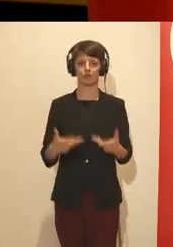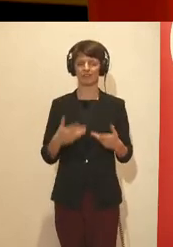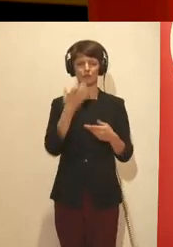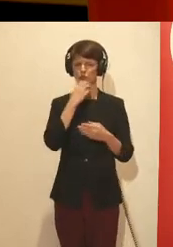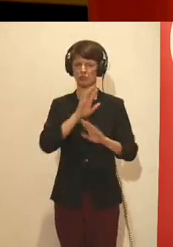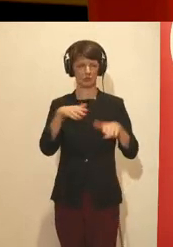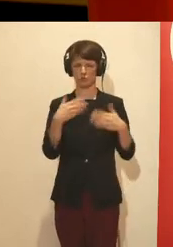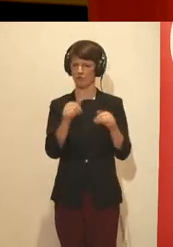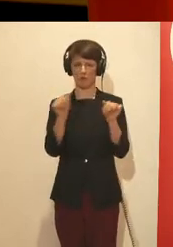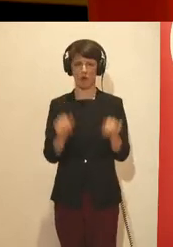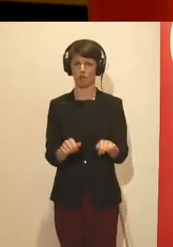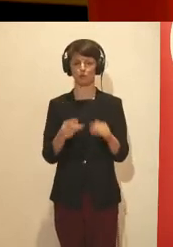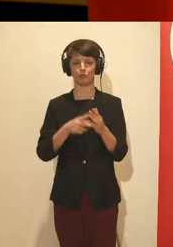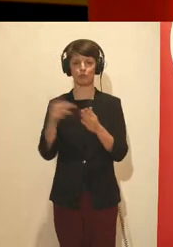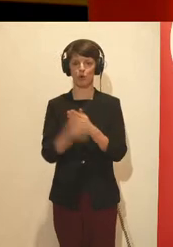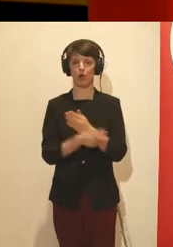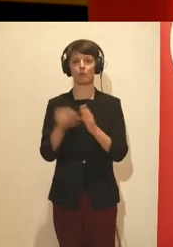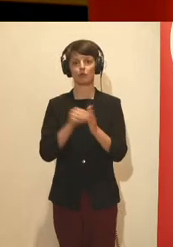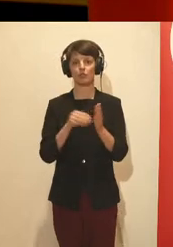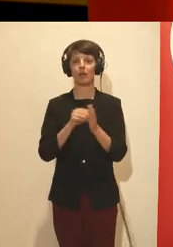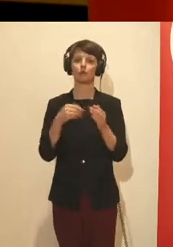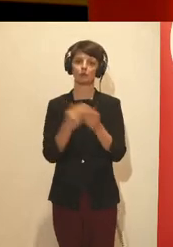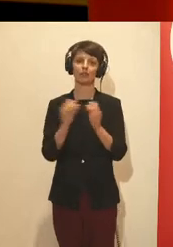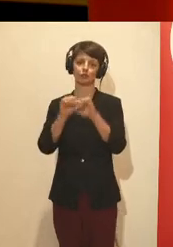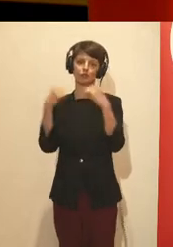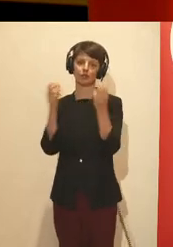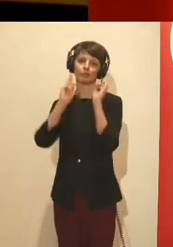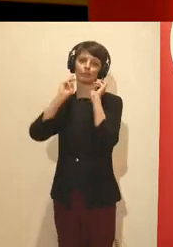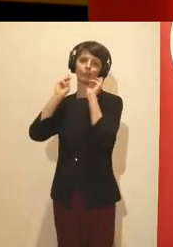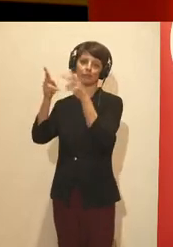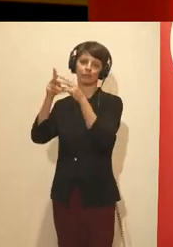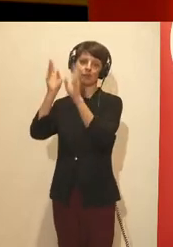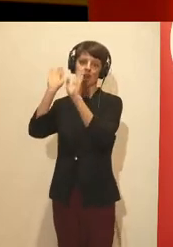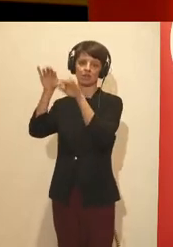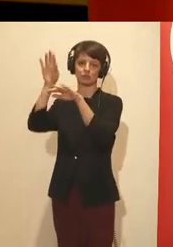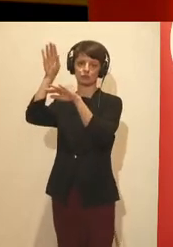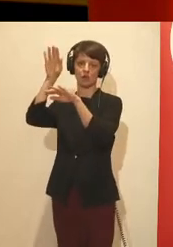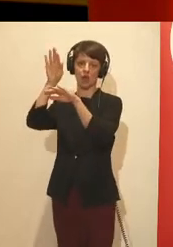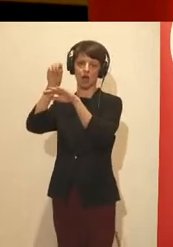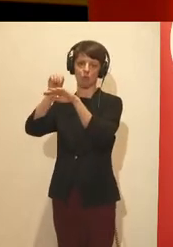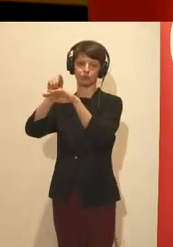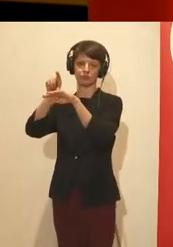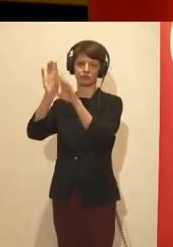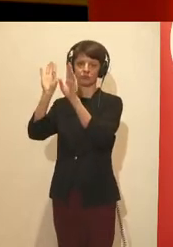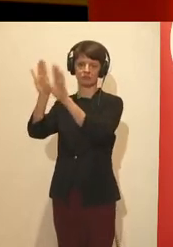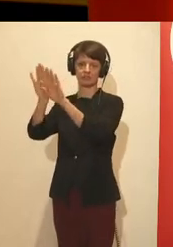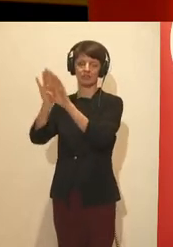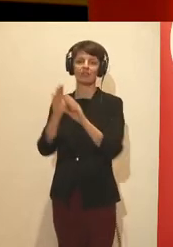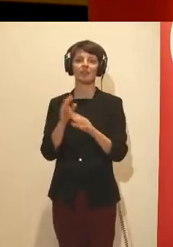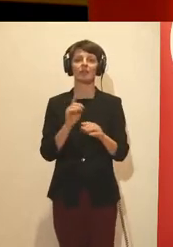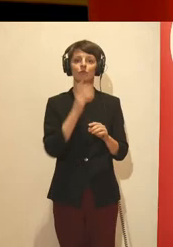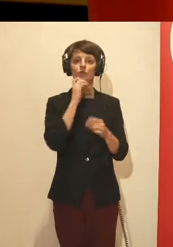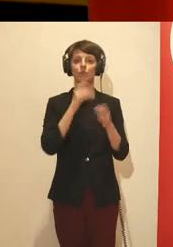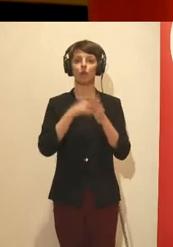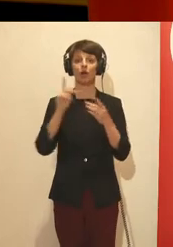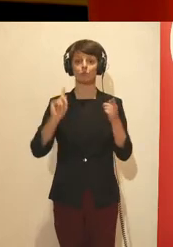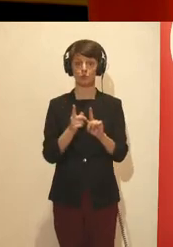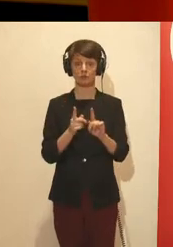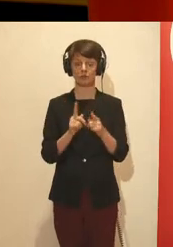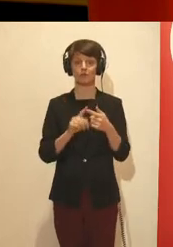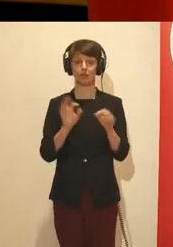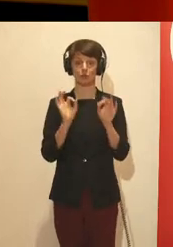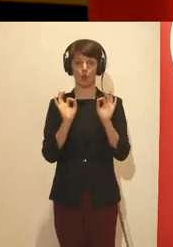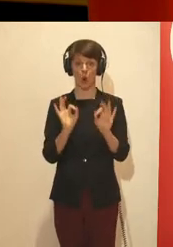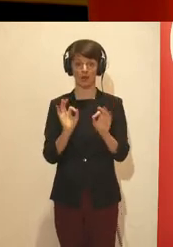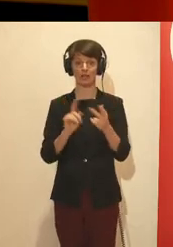also ein programm das geschrieben wird und es im schrank zu legen und nicht mehr drüber zu reden sondern wir möchten ein programm das kurz ist das konkret